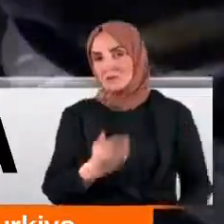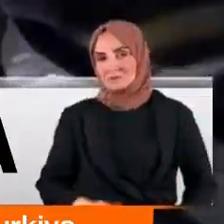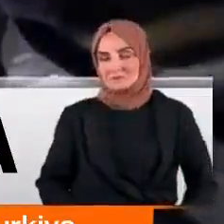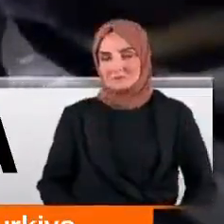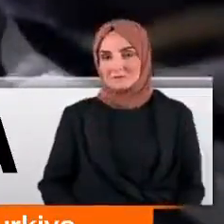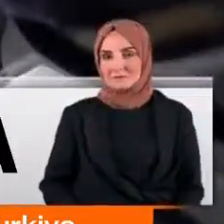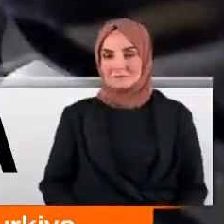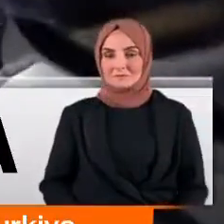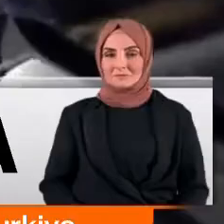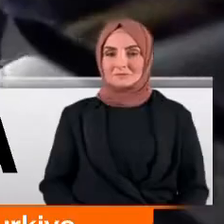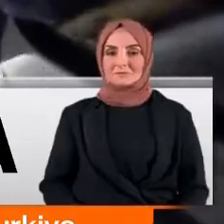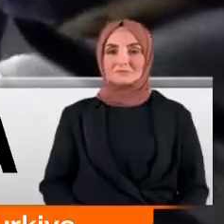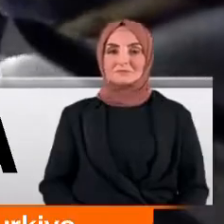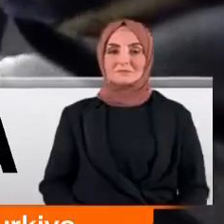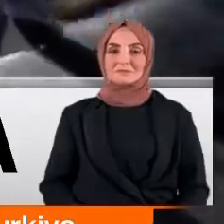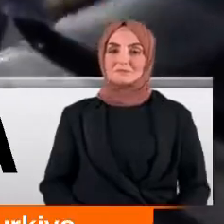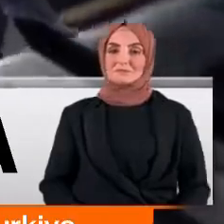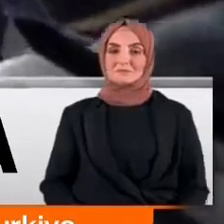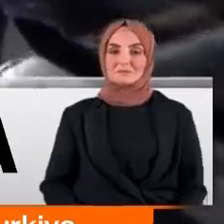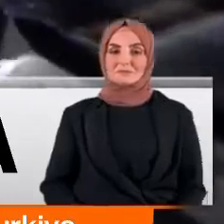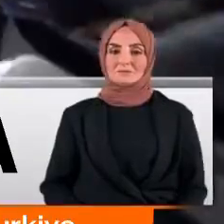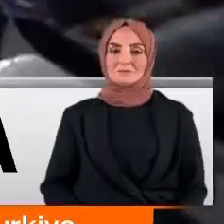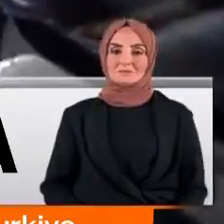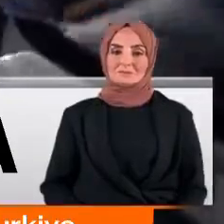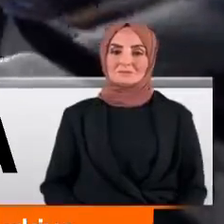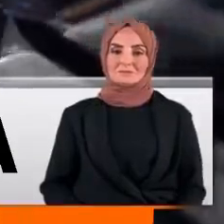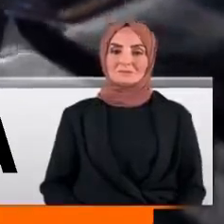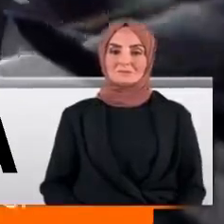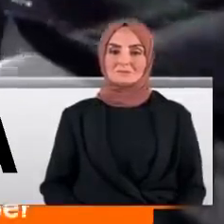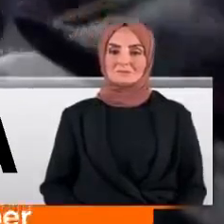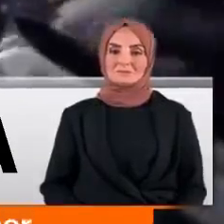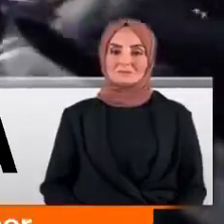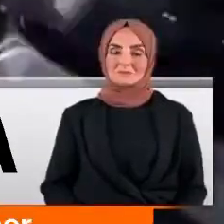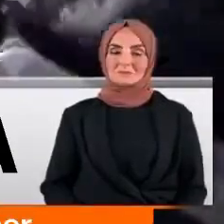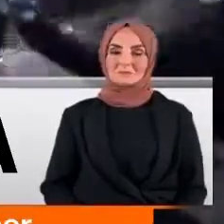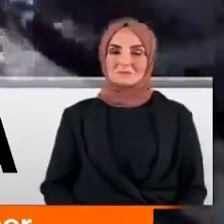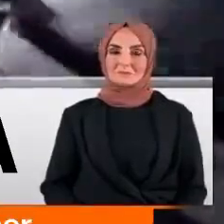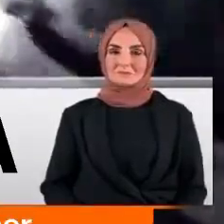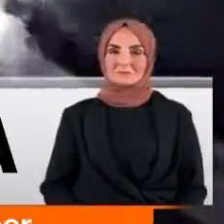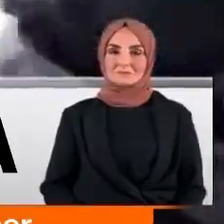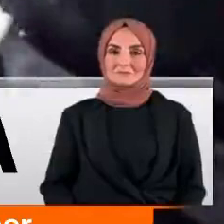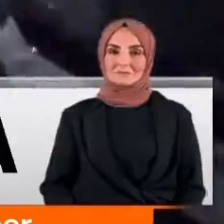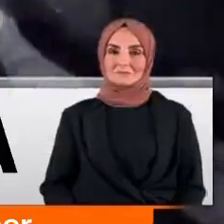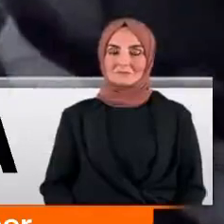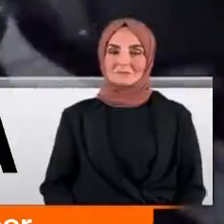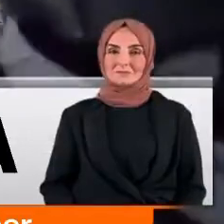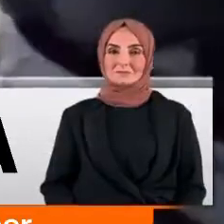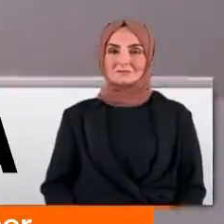telefon numaranı bana verir misin abi yazışırız trafikte güzel olur tamam